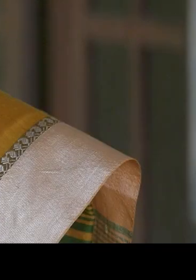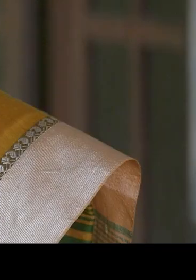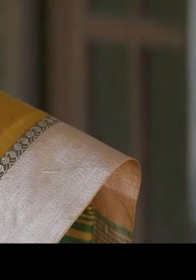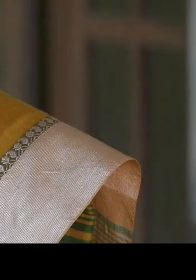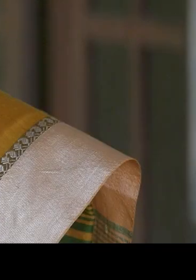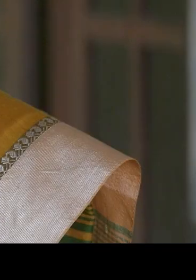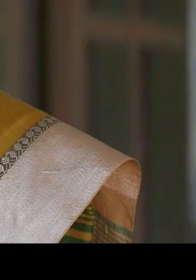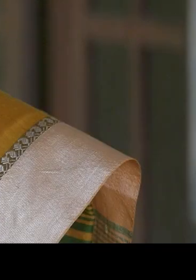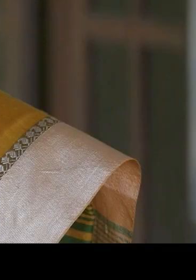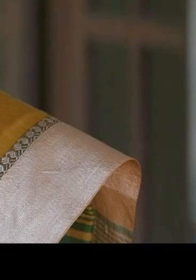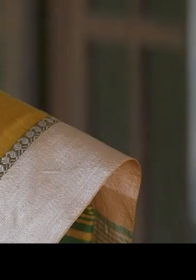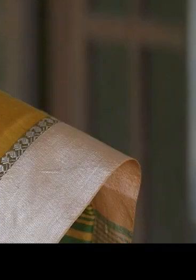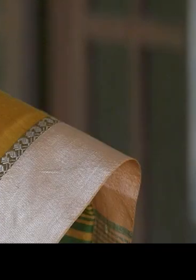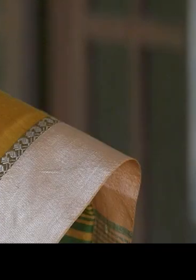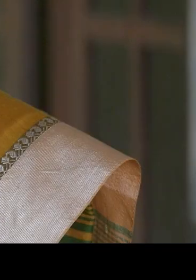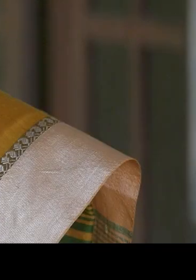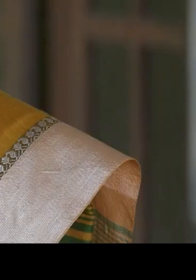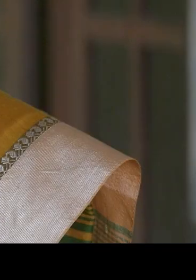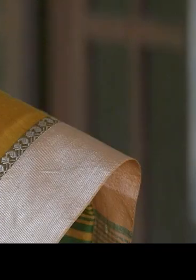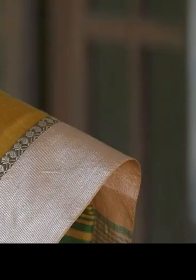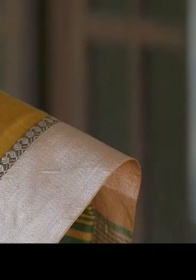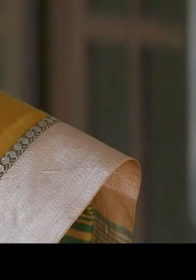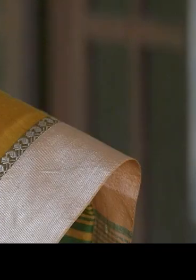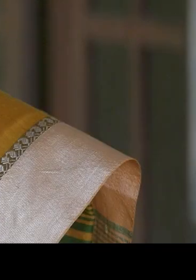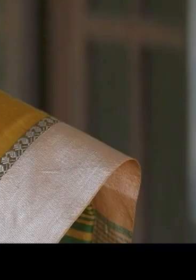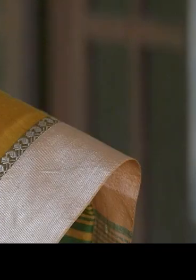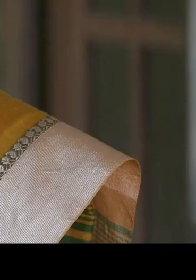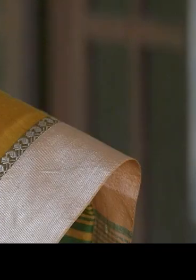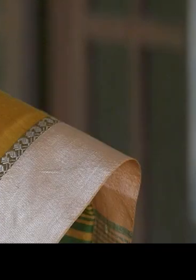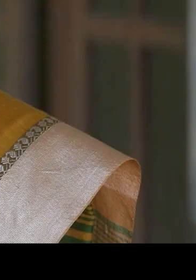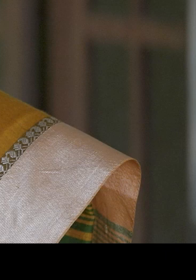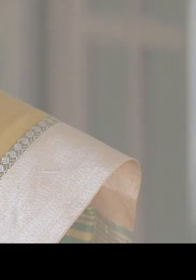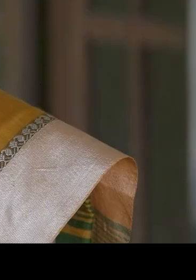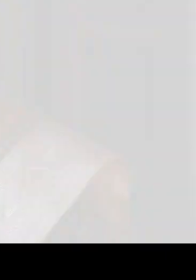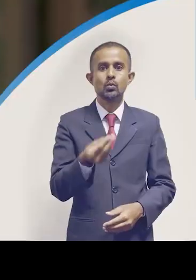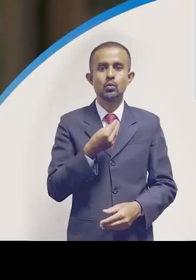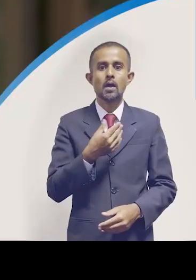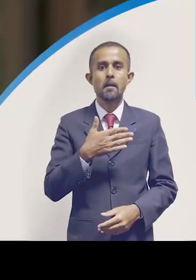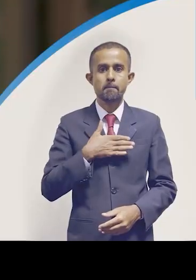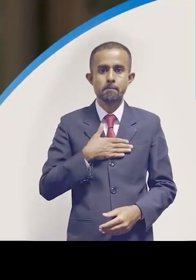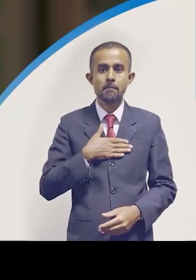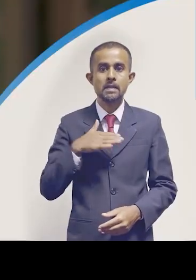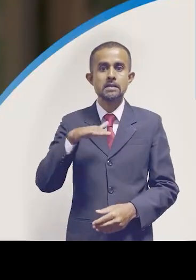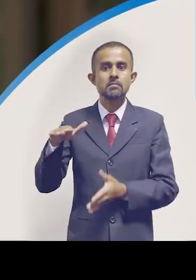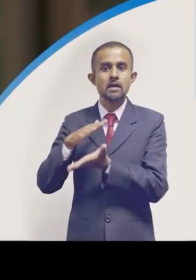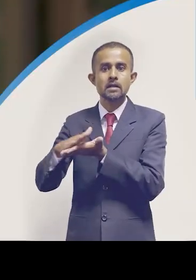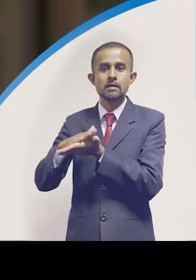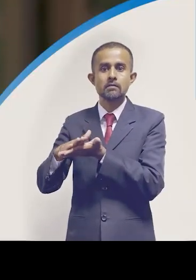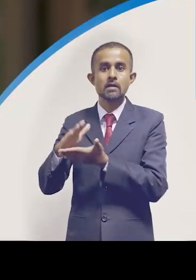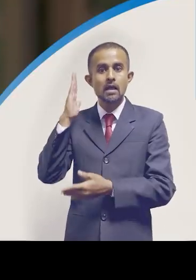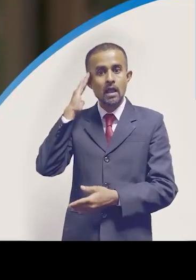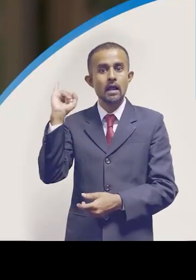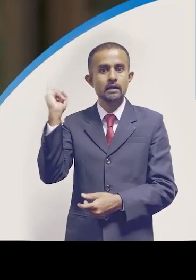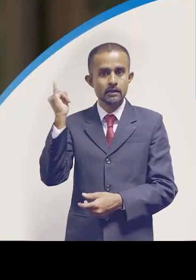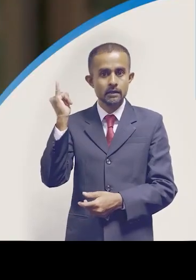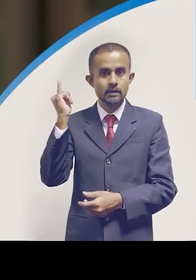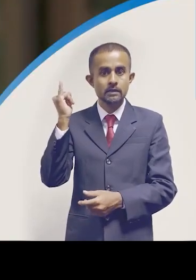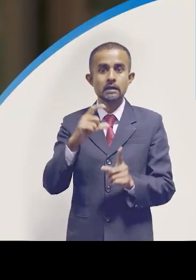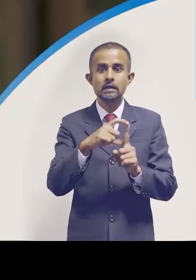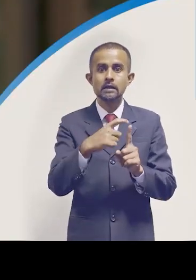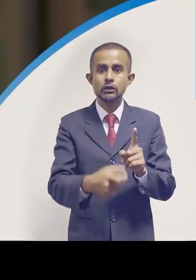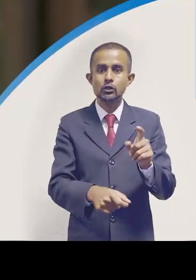මානව සම්පත් සංවර්ධන නිලධාරී WGW චතුරානි මහත්මිය. මමත් සමාජ සේවා